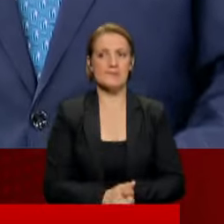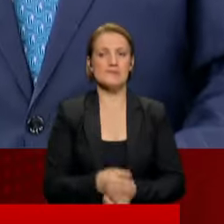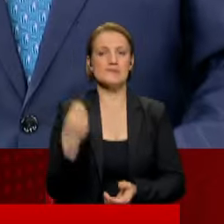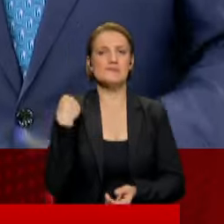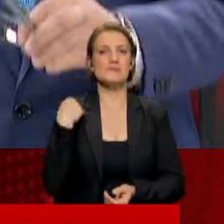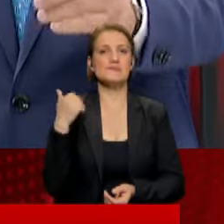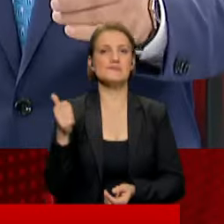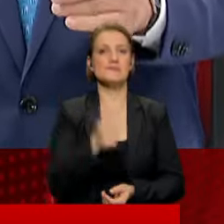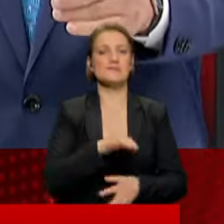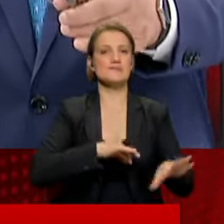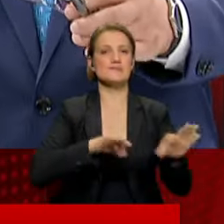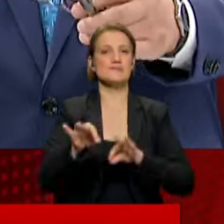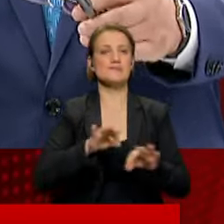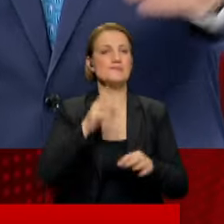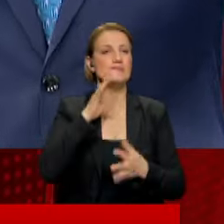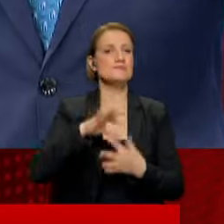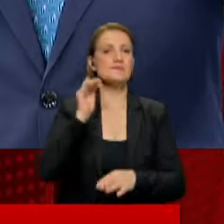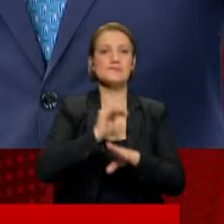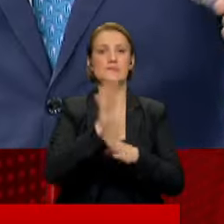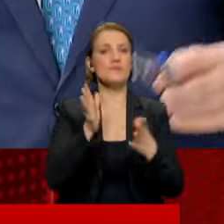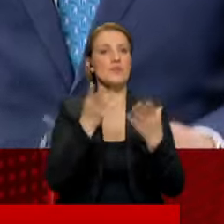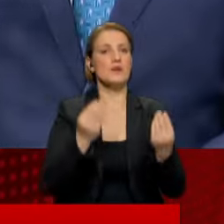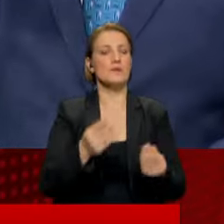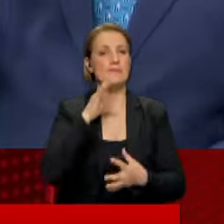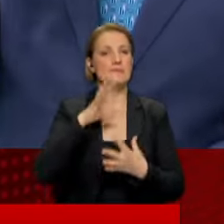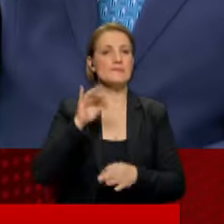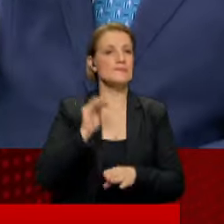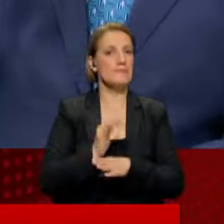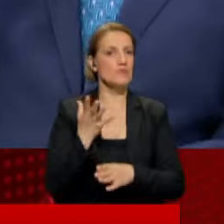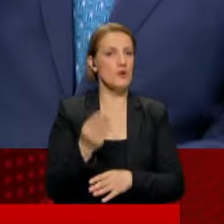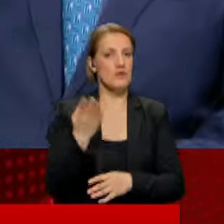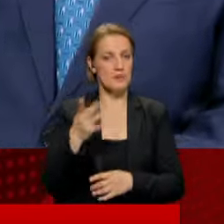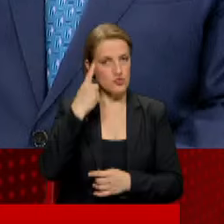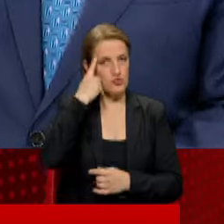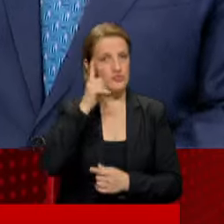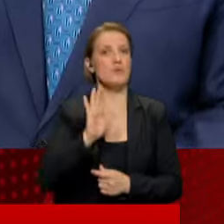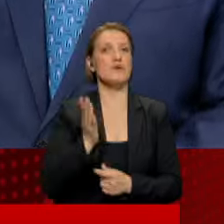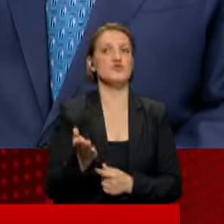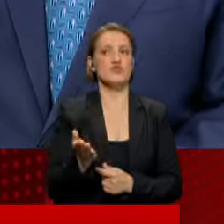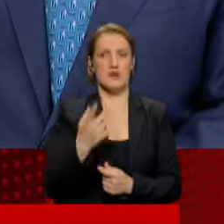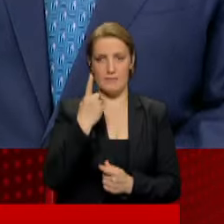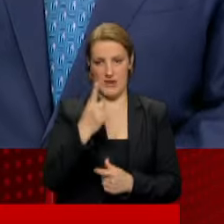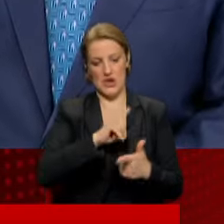g insanların hayatı ne olacak E insanların hayatı işte bu anlamda bir